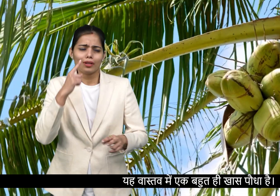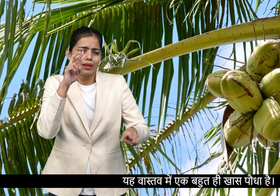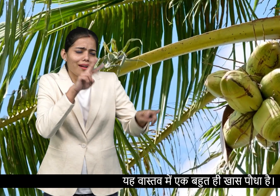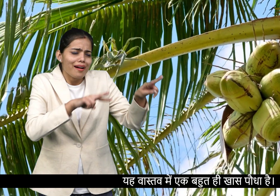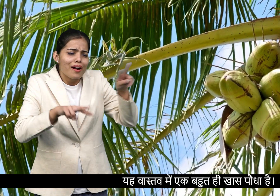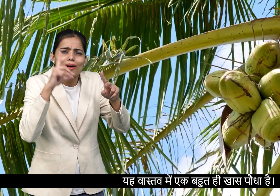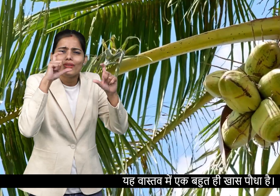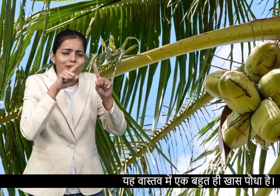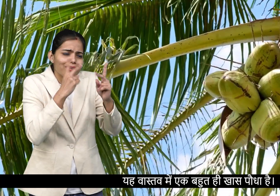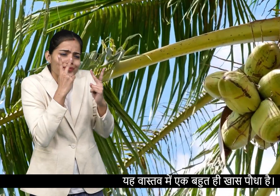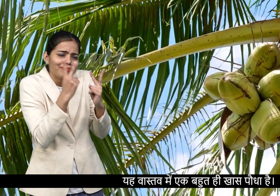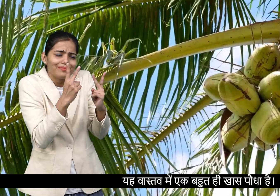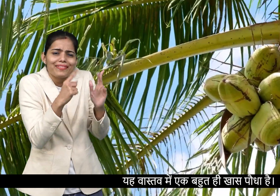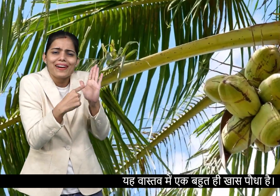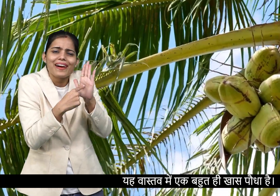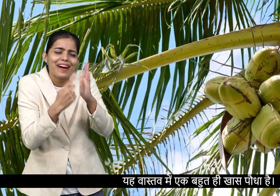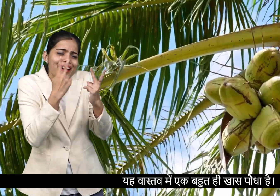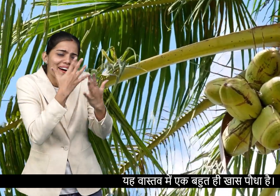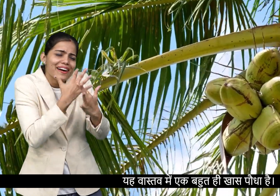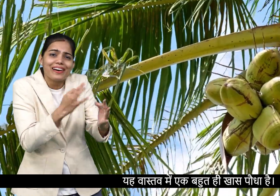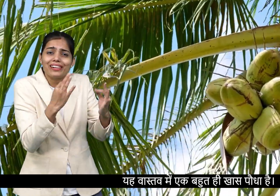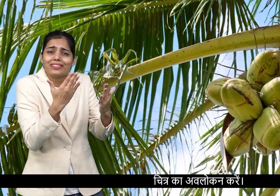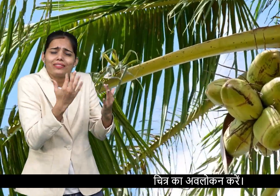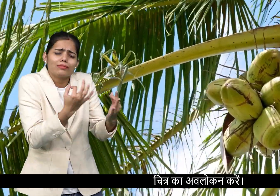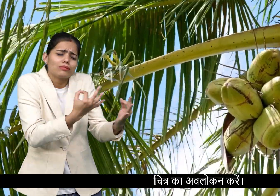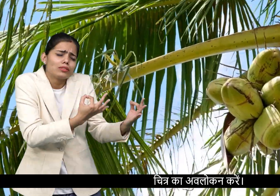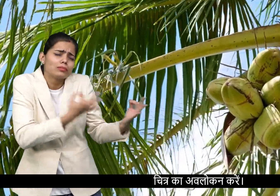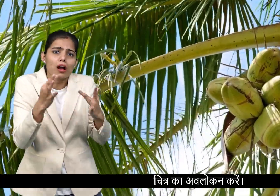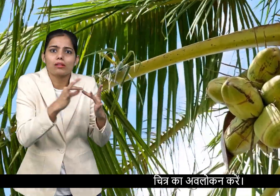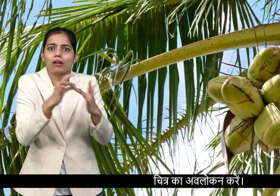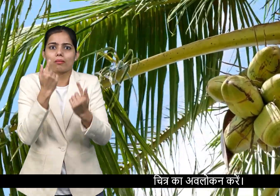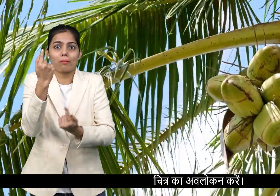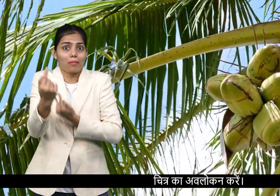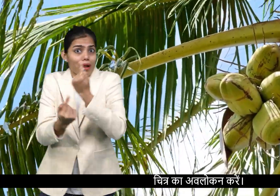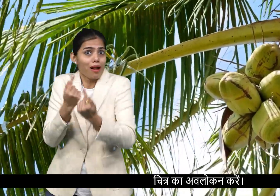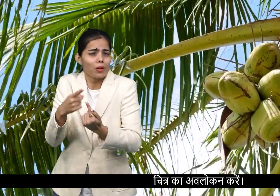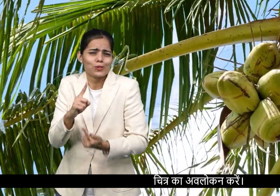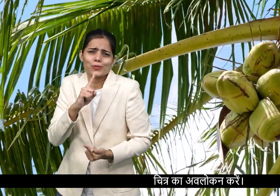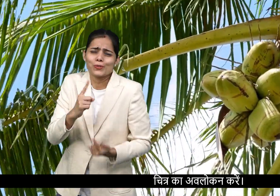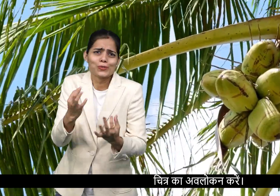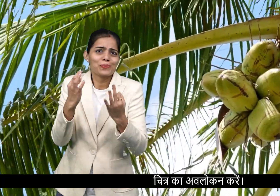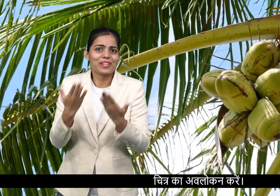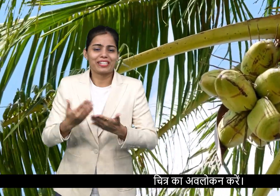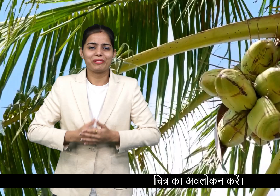यह वास्तव में एक बहुत ही खास पौधा है। चित्र का अवलोकन करें।